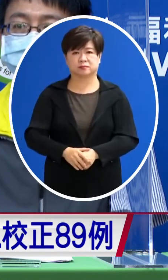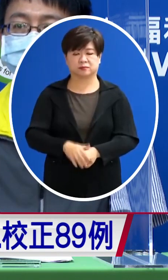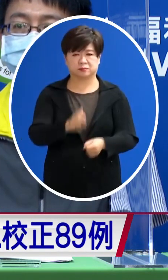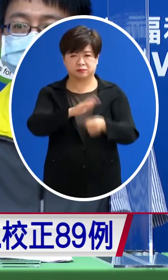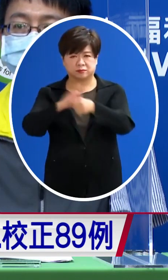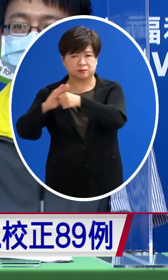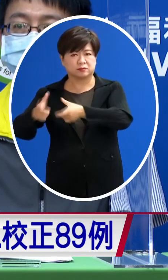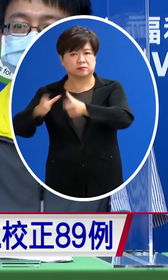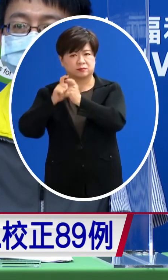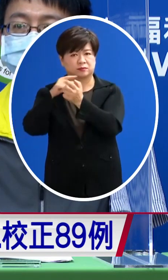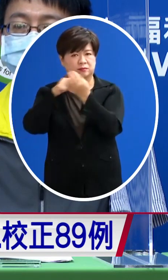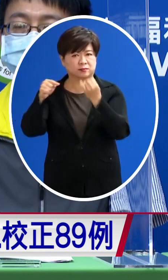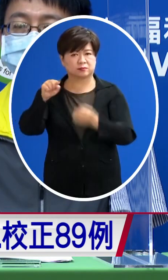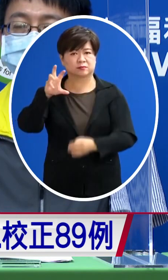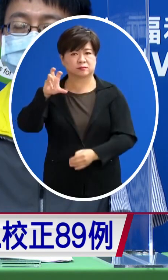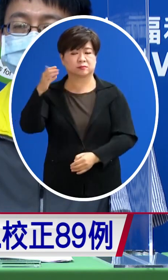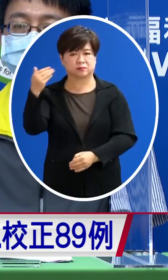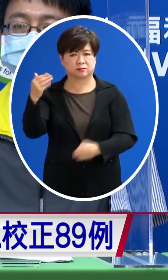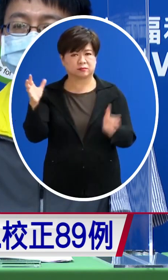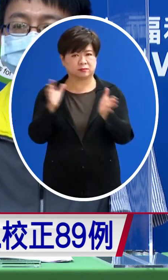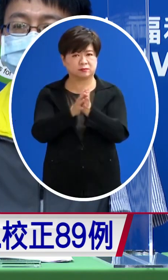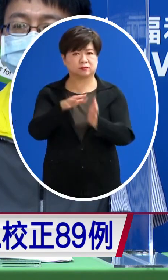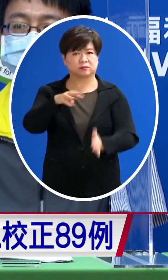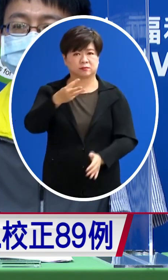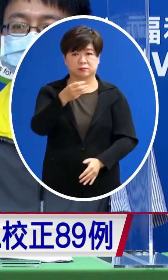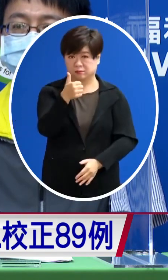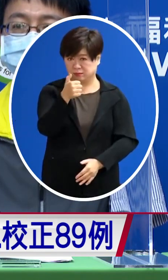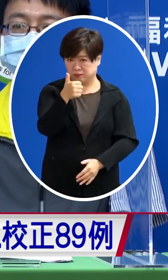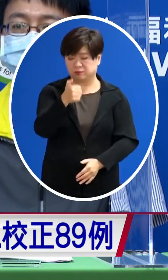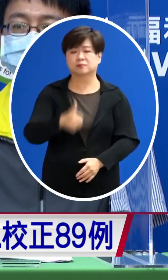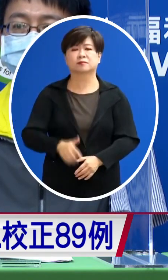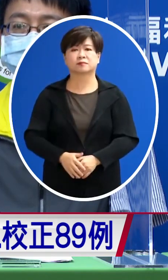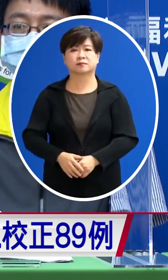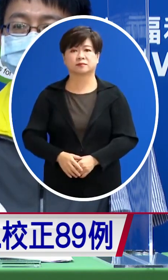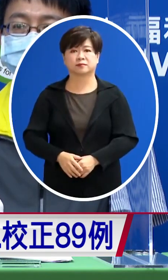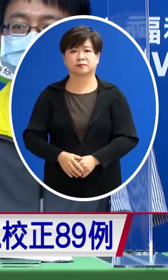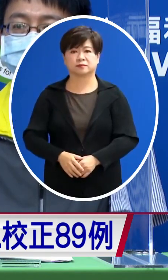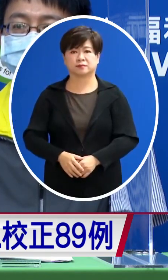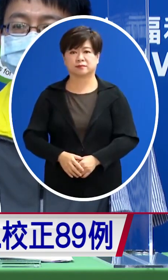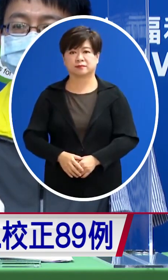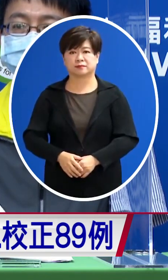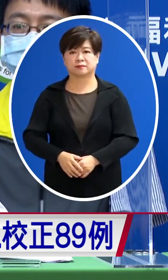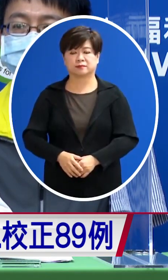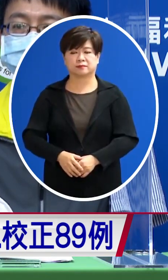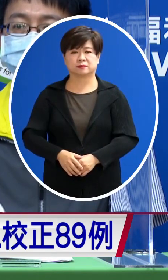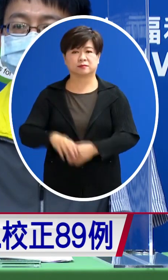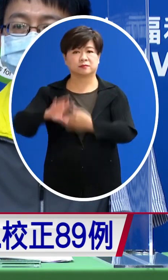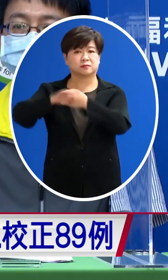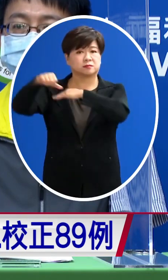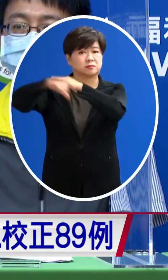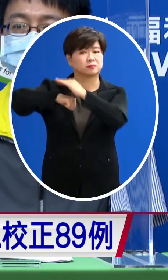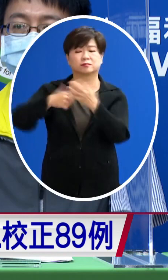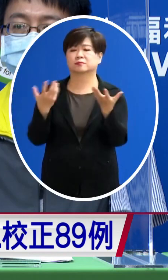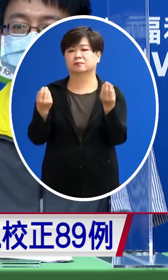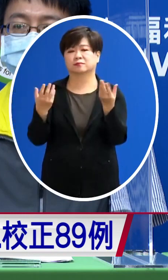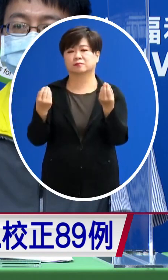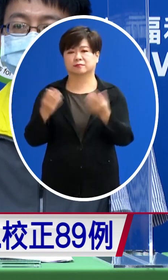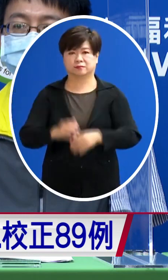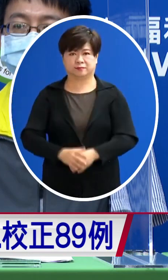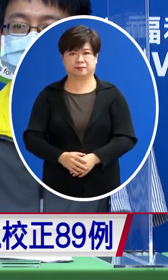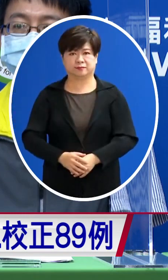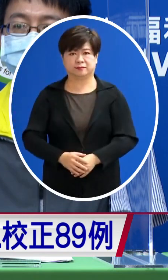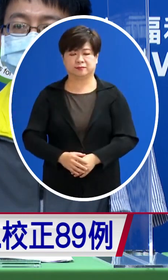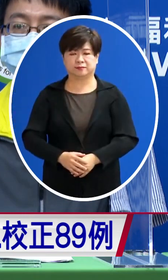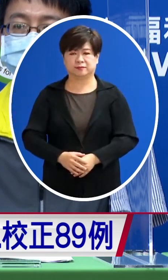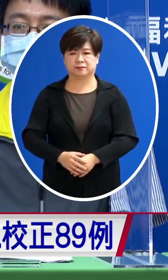校正回归了89例，所以总共是355例。那 没有境外移入的哈。